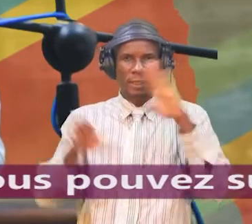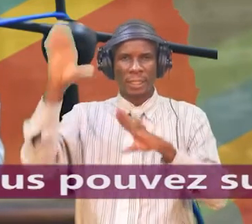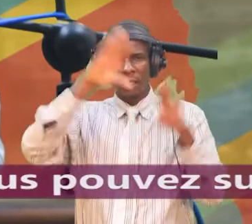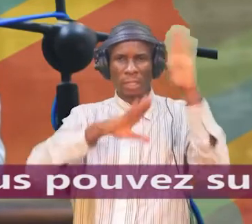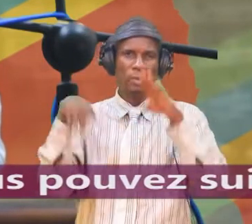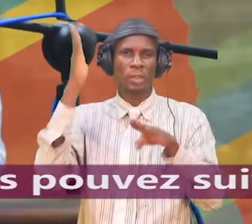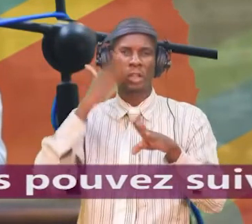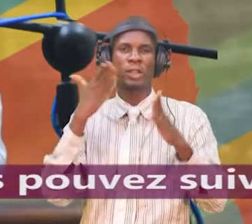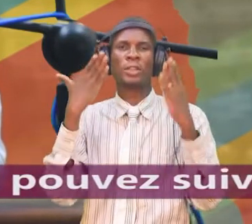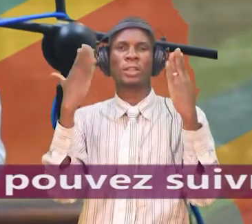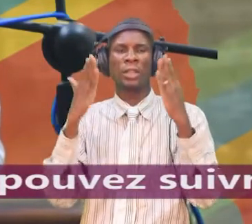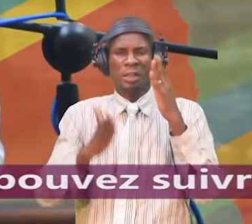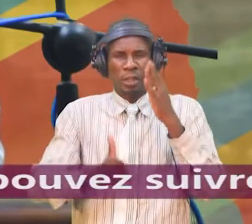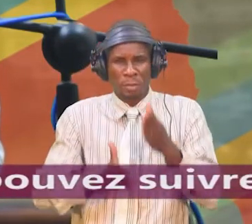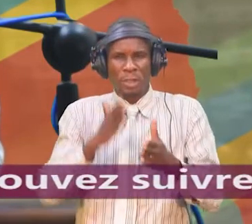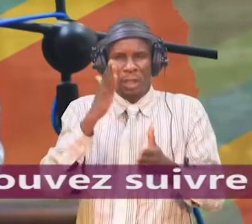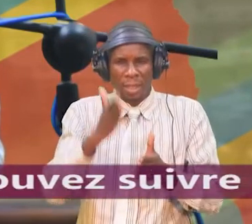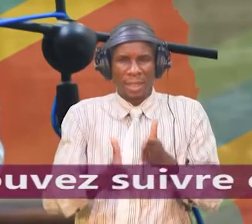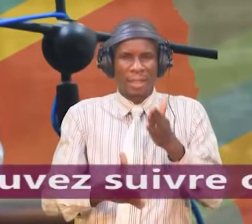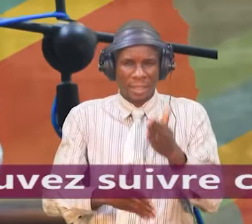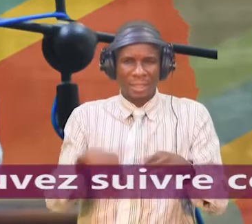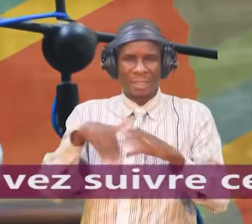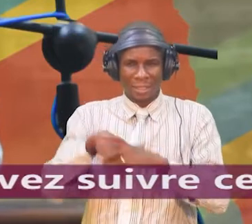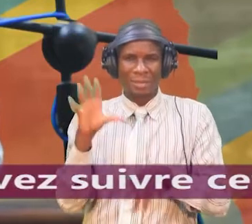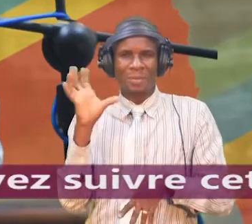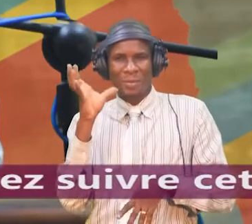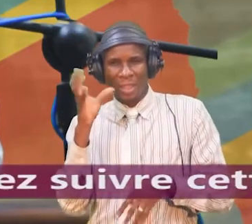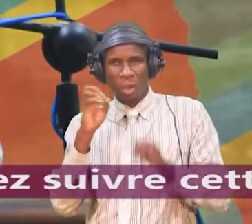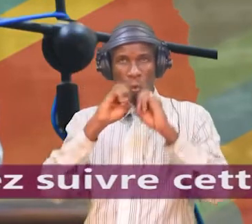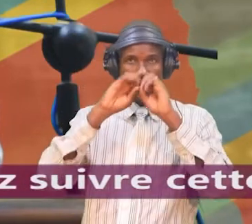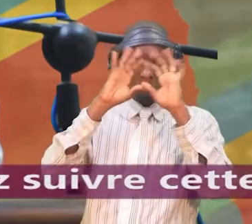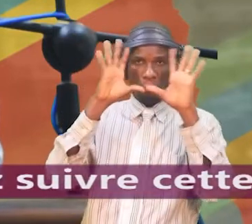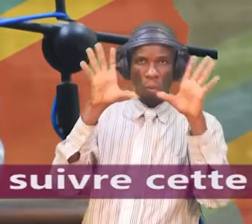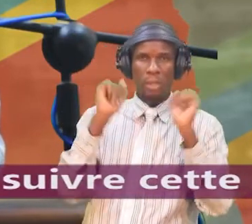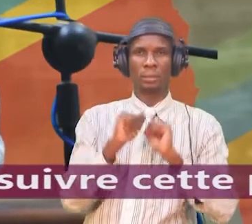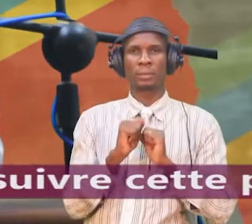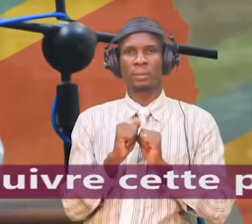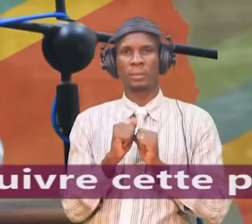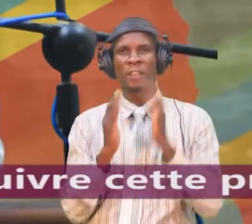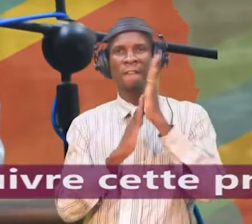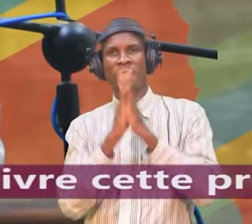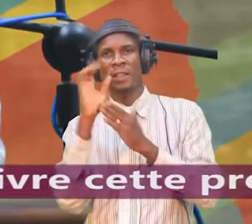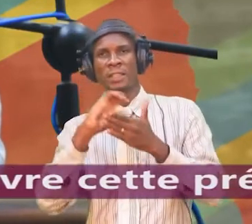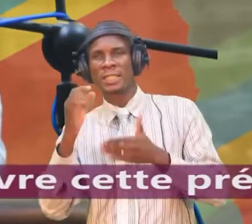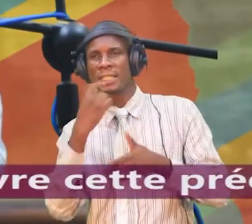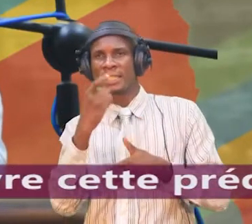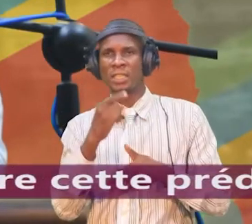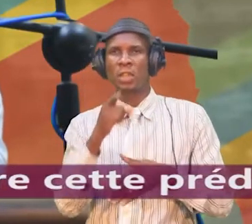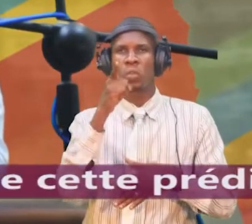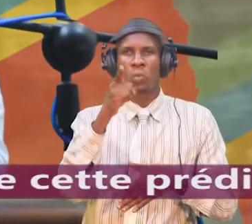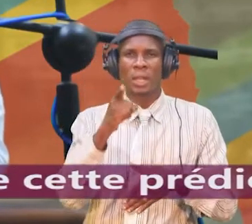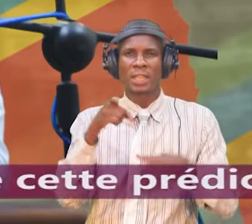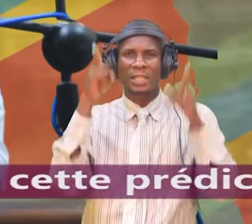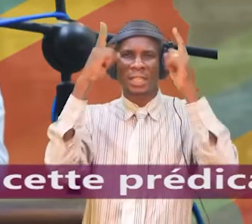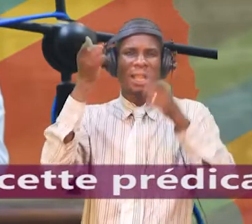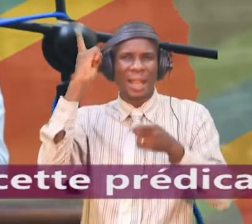likolo ya ngomba ya bule ya Nzambe. Ozaki kotambola na kati ya mabanga ezali kongala.